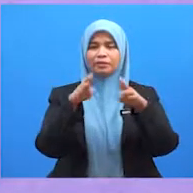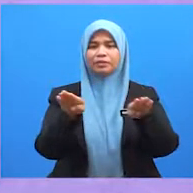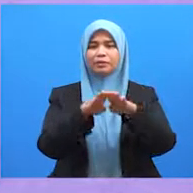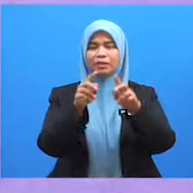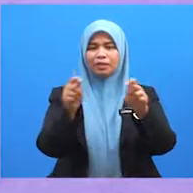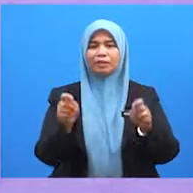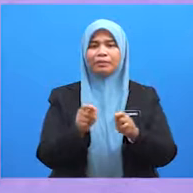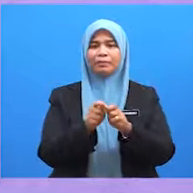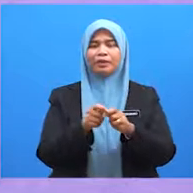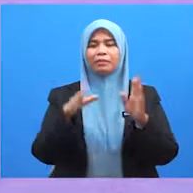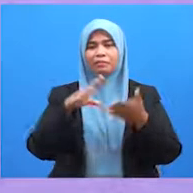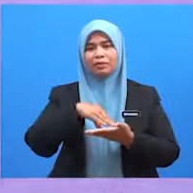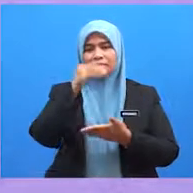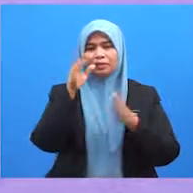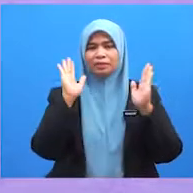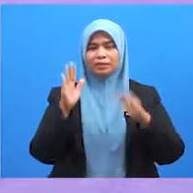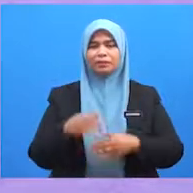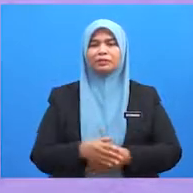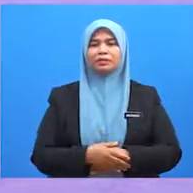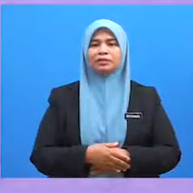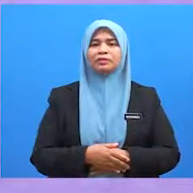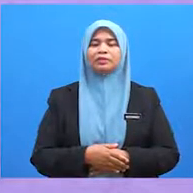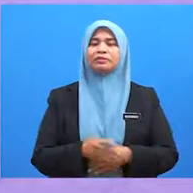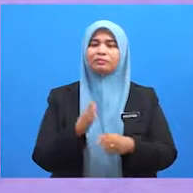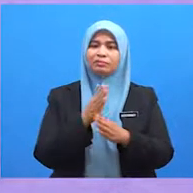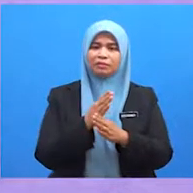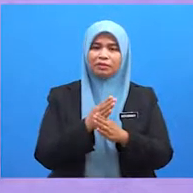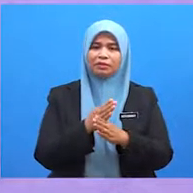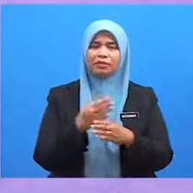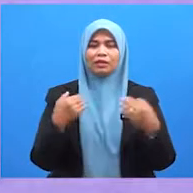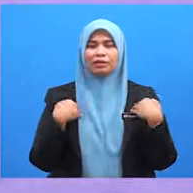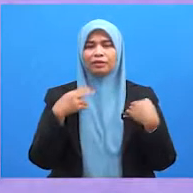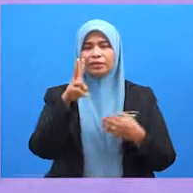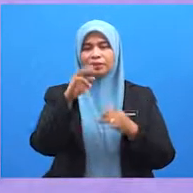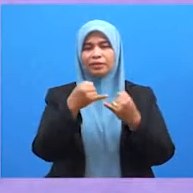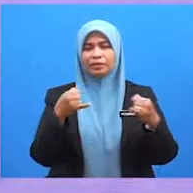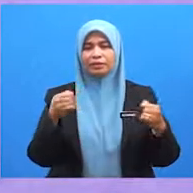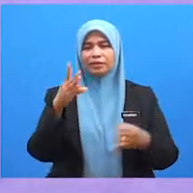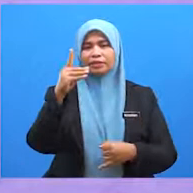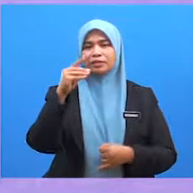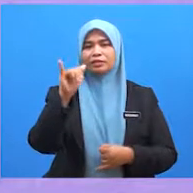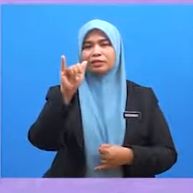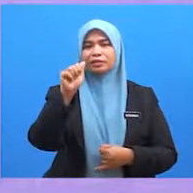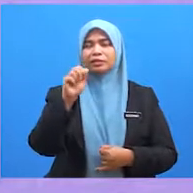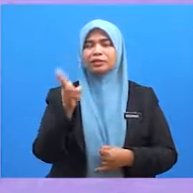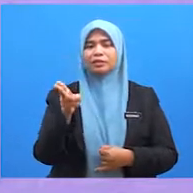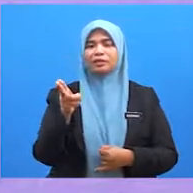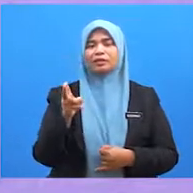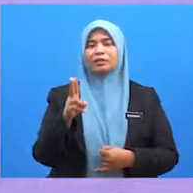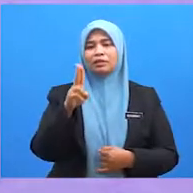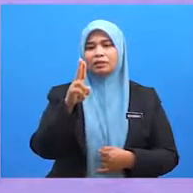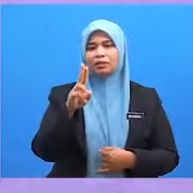belajar sembahyang. Sebenarnya terdapat dua jenis Dayah, iaitu Dayah umum